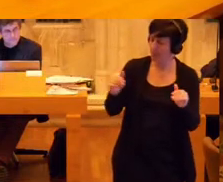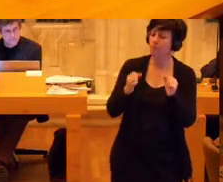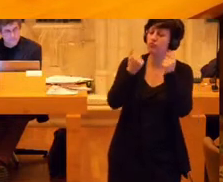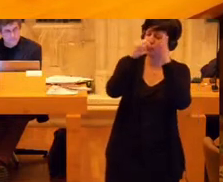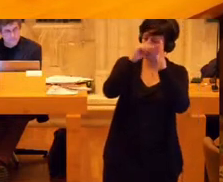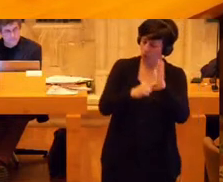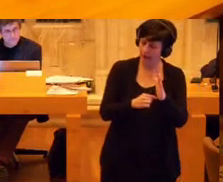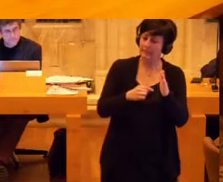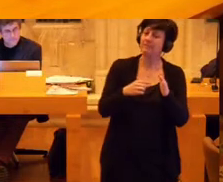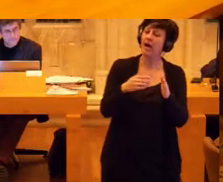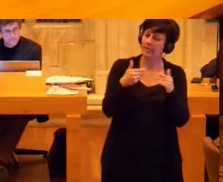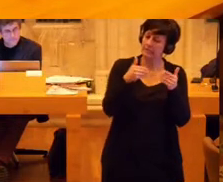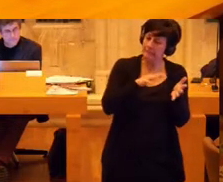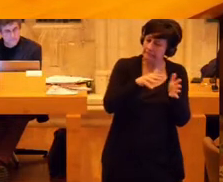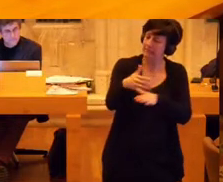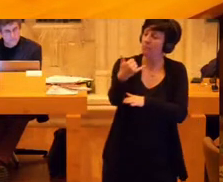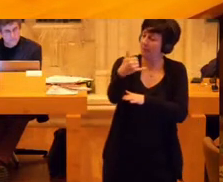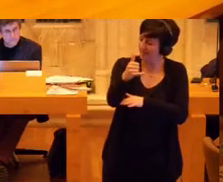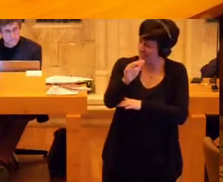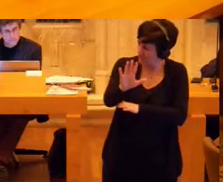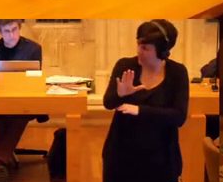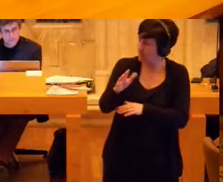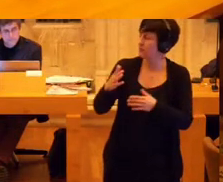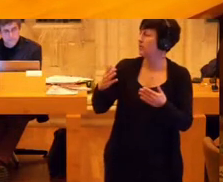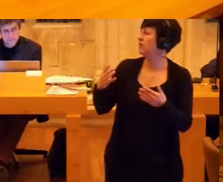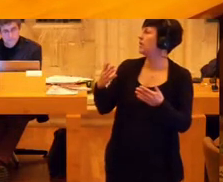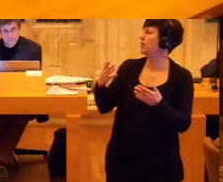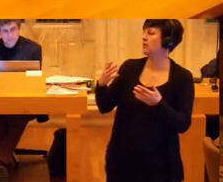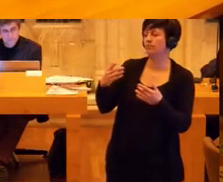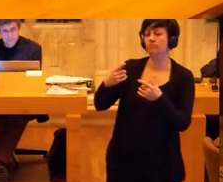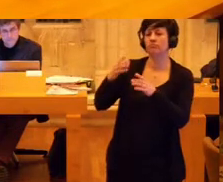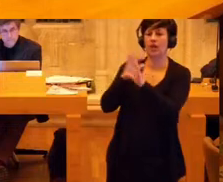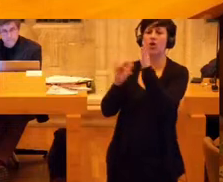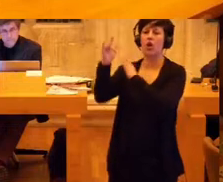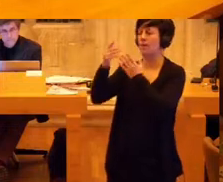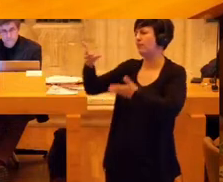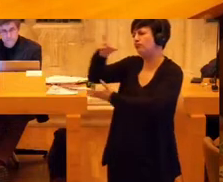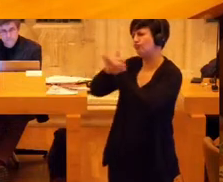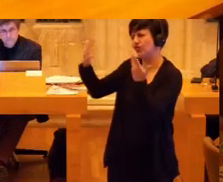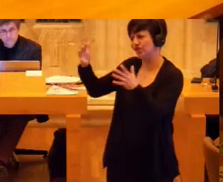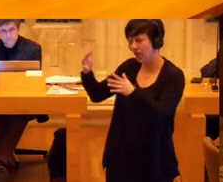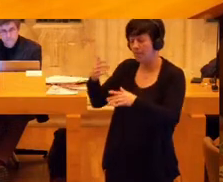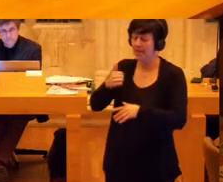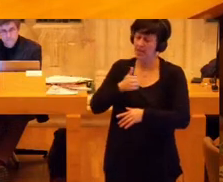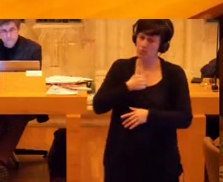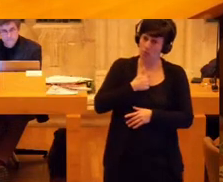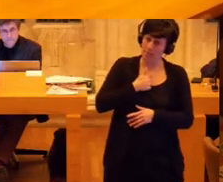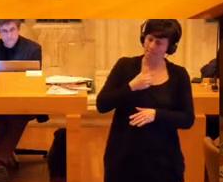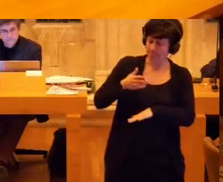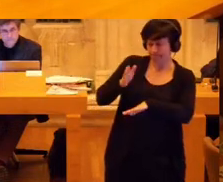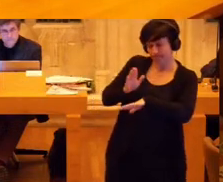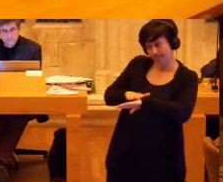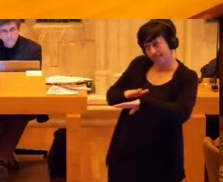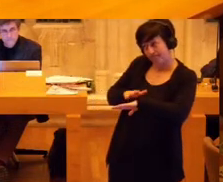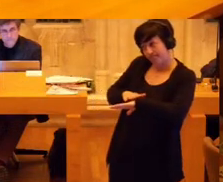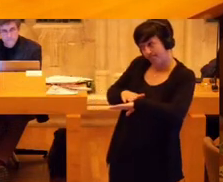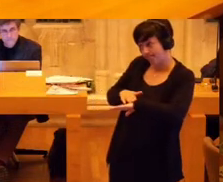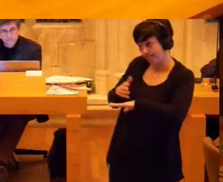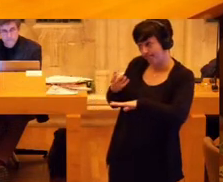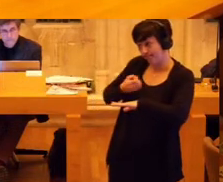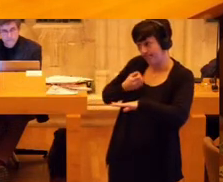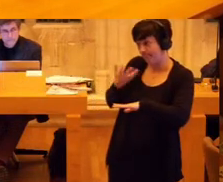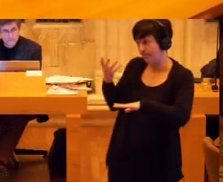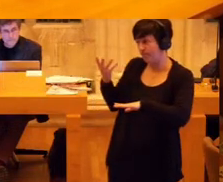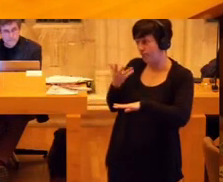améliorer, mais je voudrais, on en a déjà parlé à l'aglo, mais je voudrais insister sur un point qui me